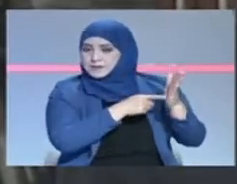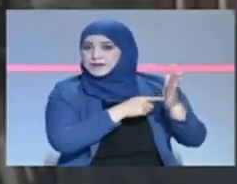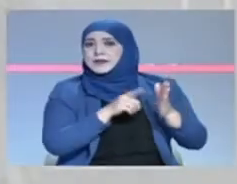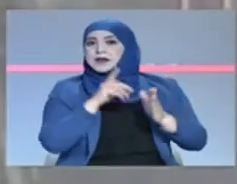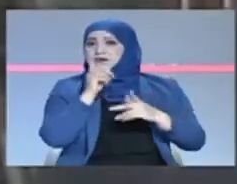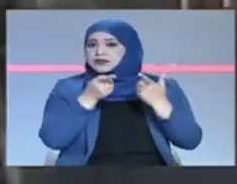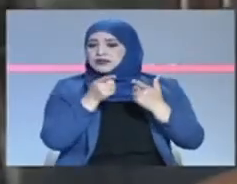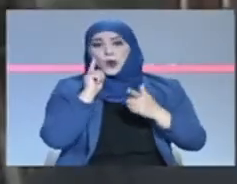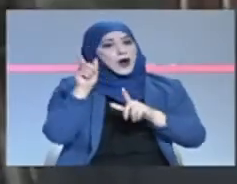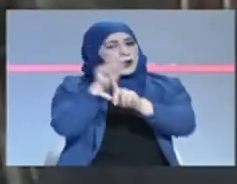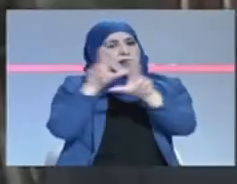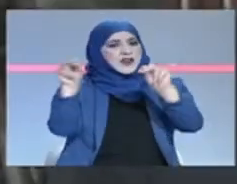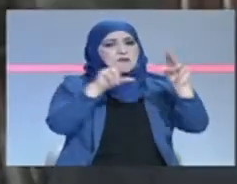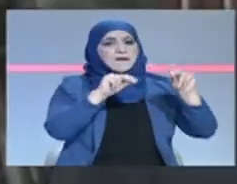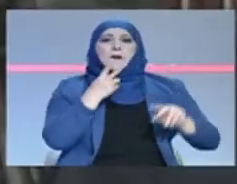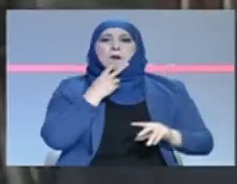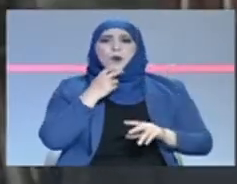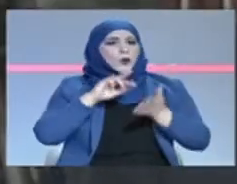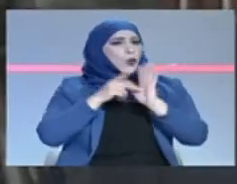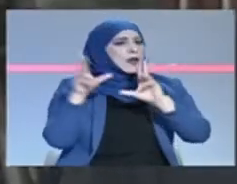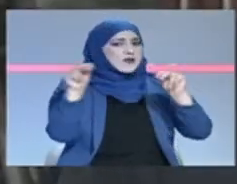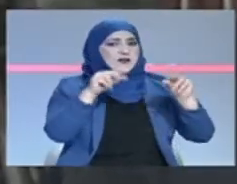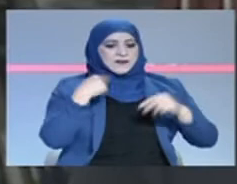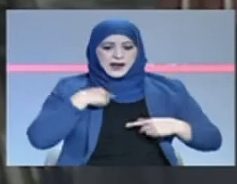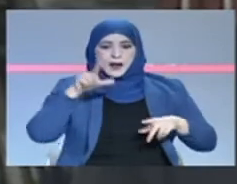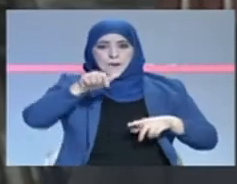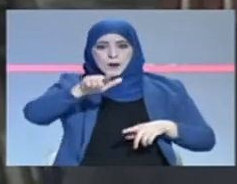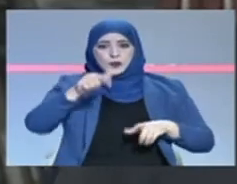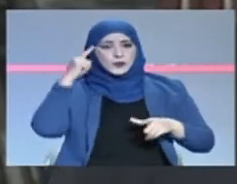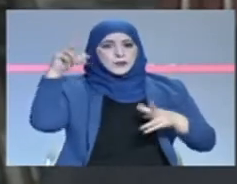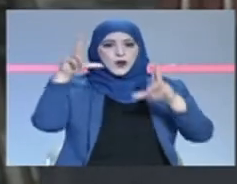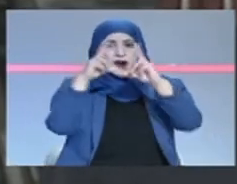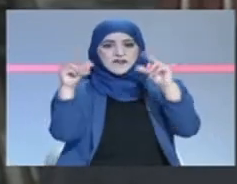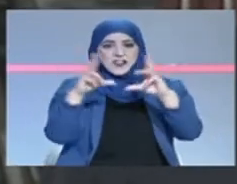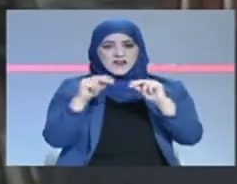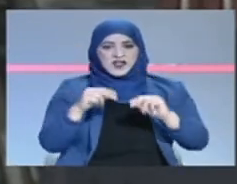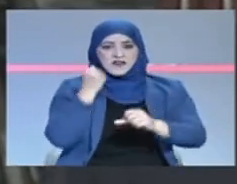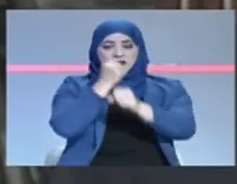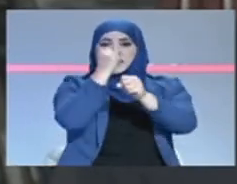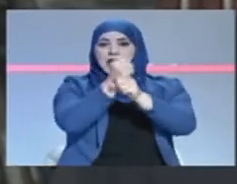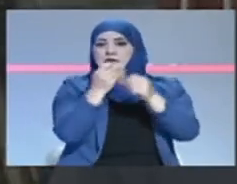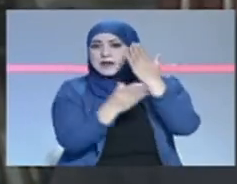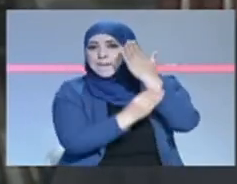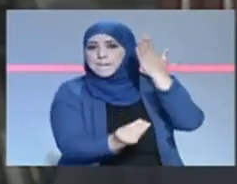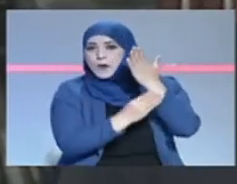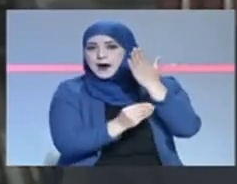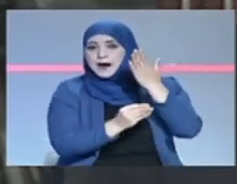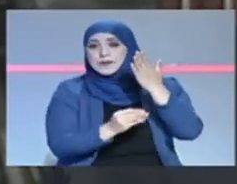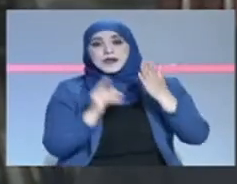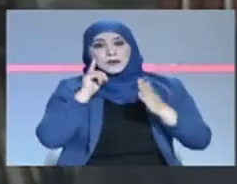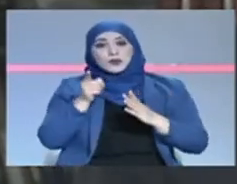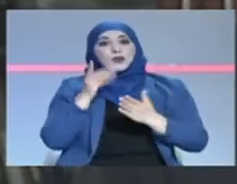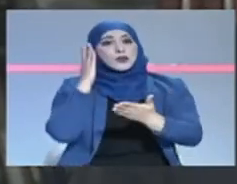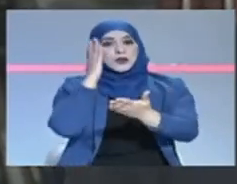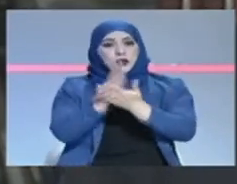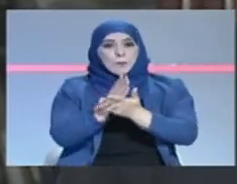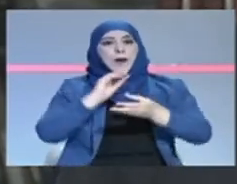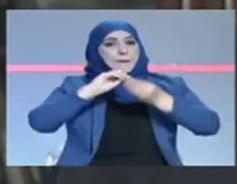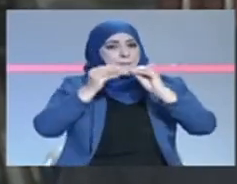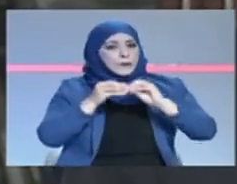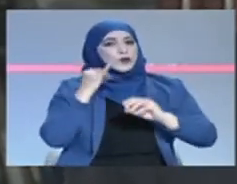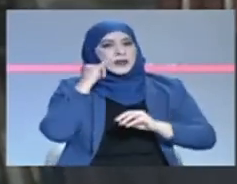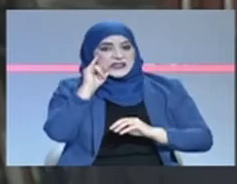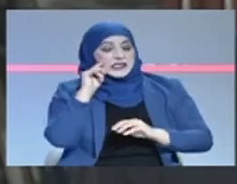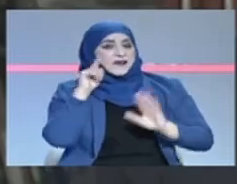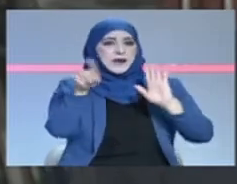رأس ريشة. احنا وجدنا لتطهير المهنة ولوضع حد للتصرفات اللي في